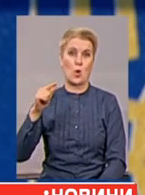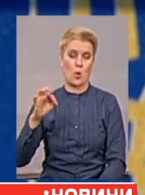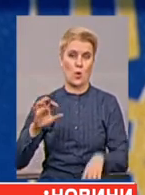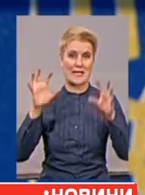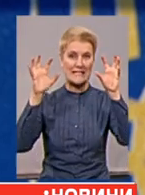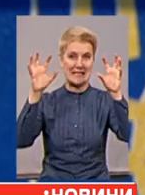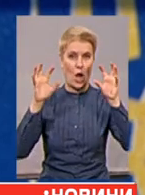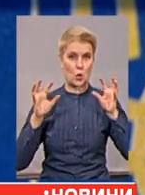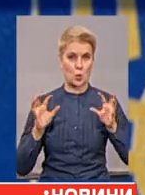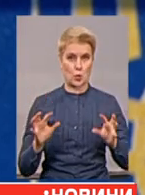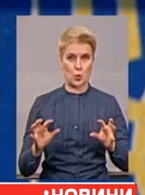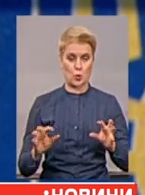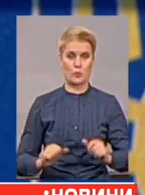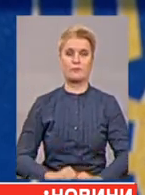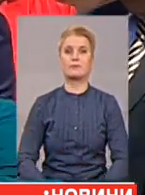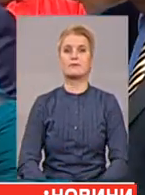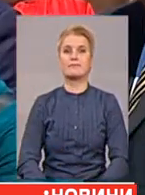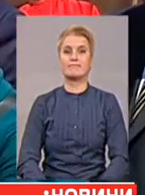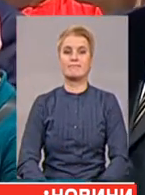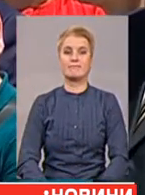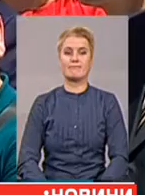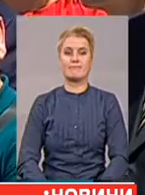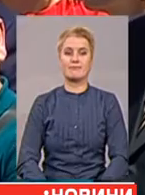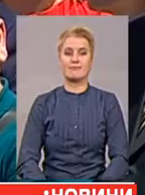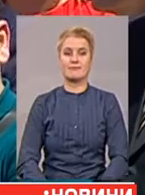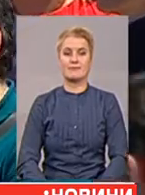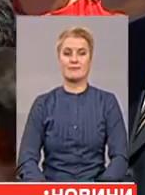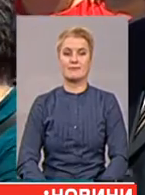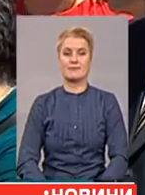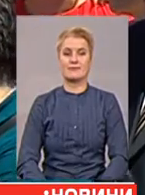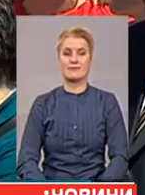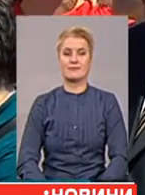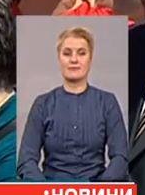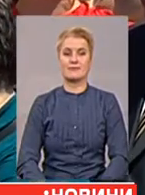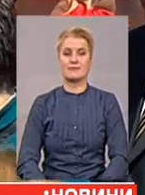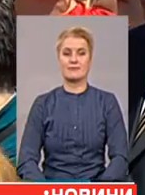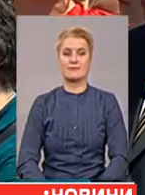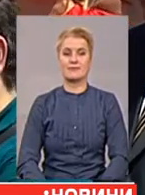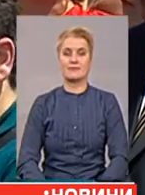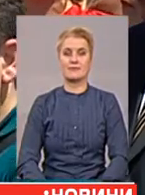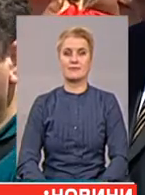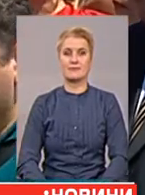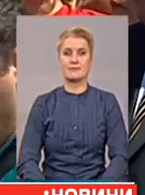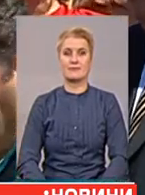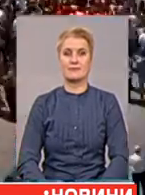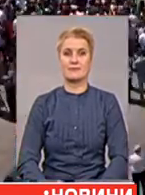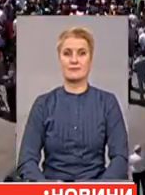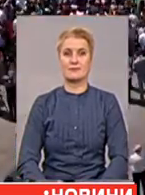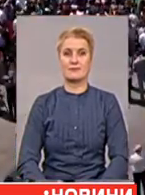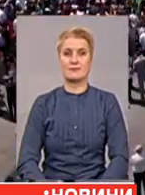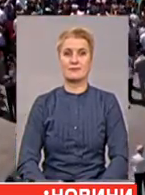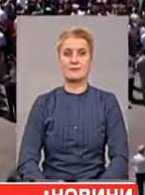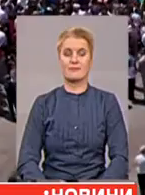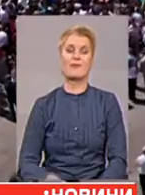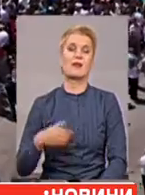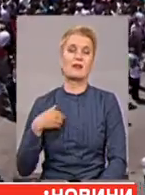цесті реформ, тим в'яць аргументів ми маємо в діалогу з ЕУ о європейській будучності України. І